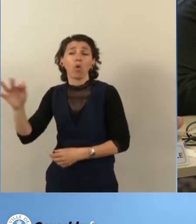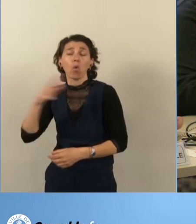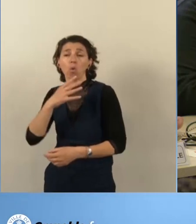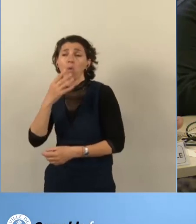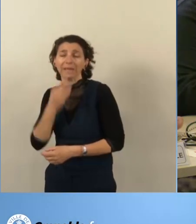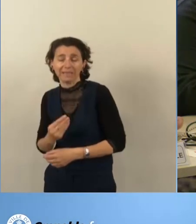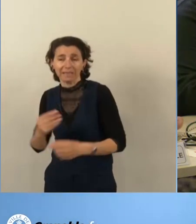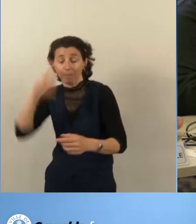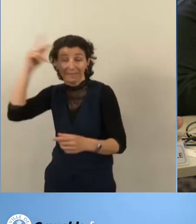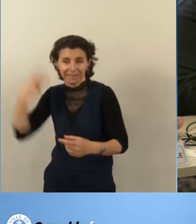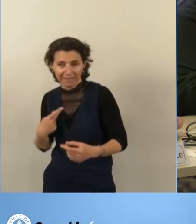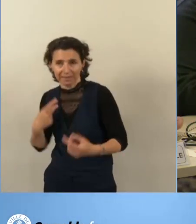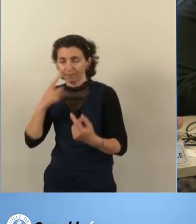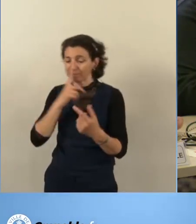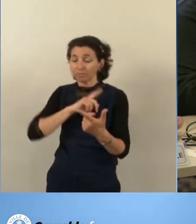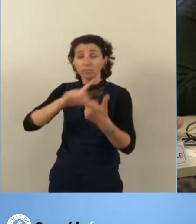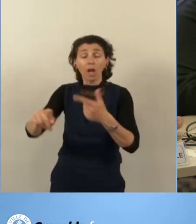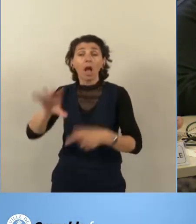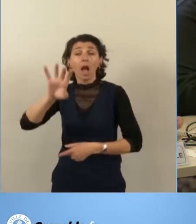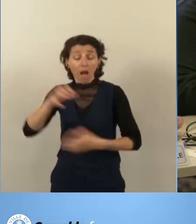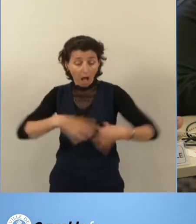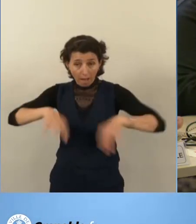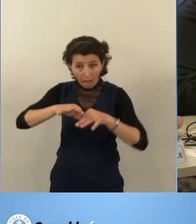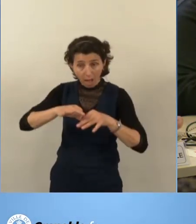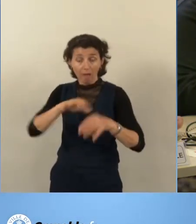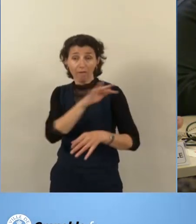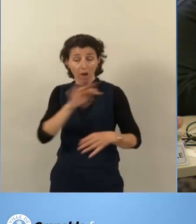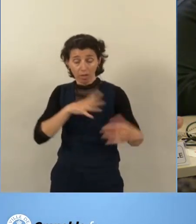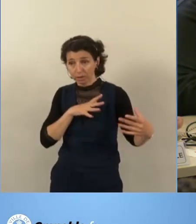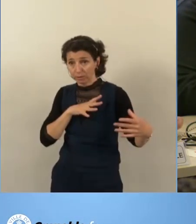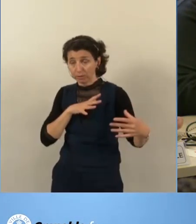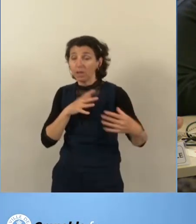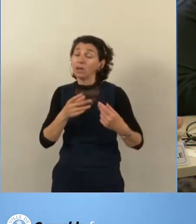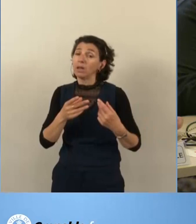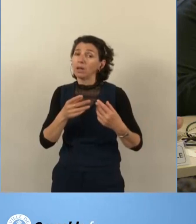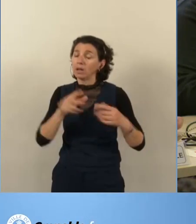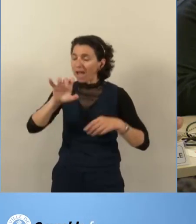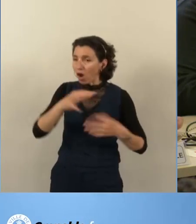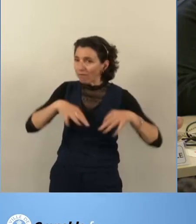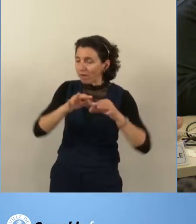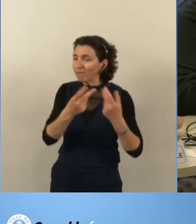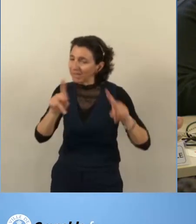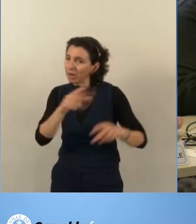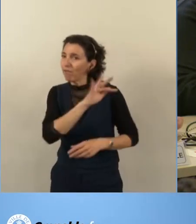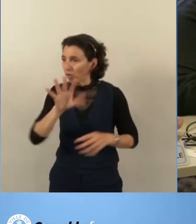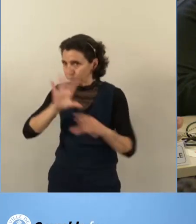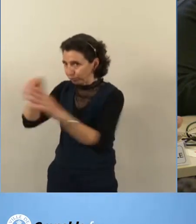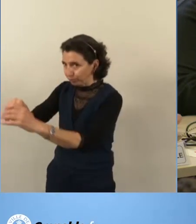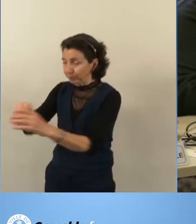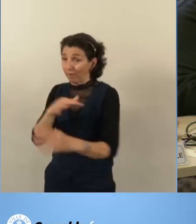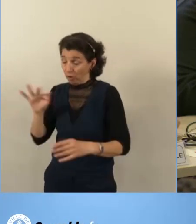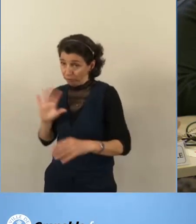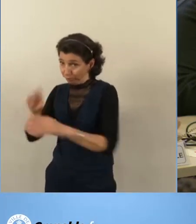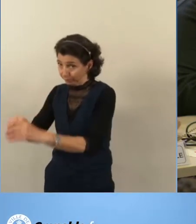40 collectivités territoriales françaises étaient présentes donc Grenoble du fait de la coopération avec Bethléem notamment sur un programme